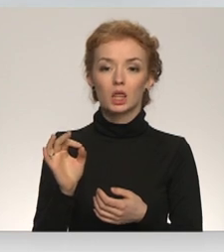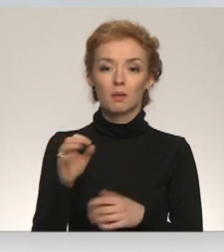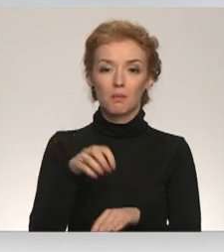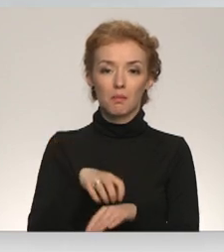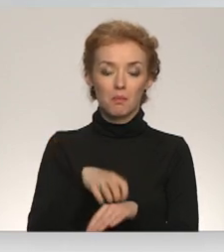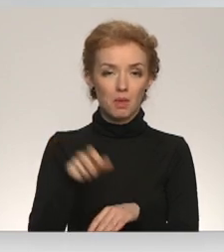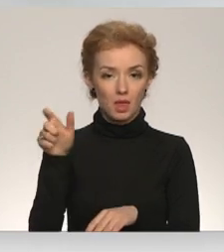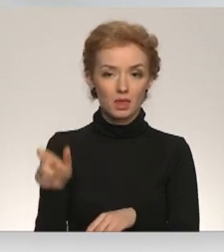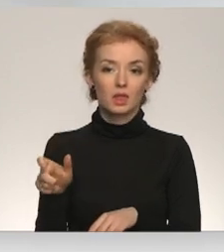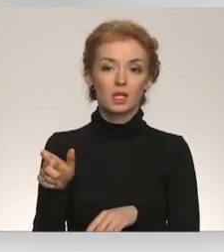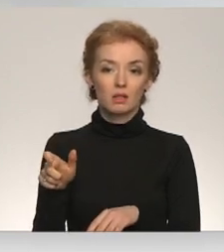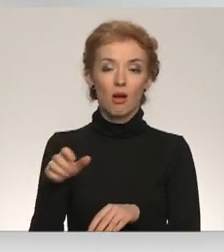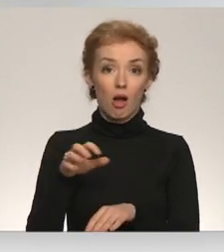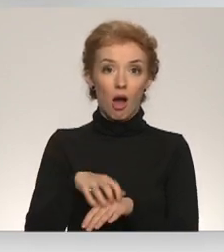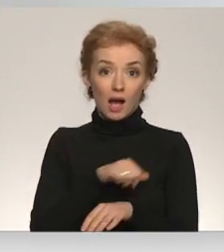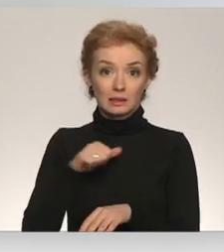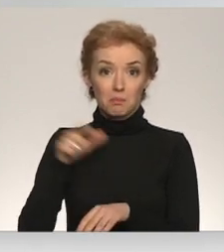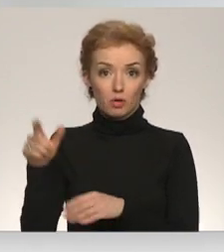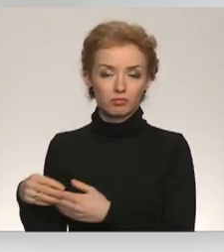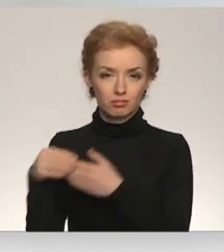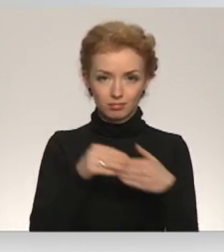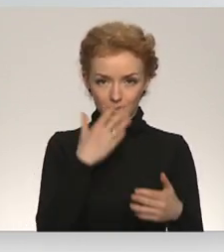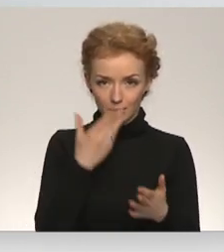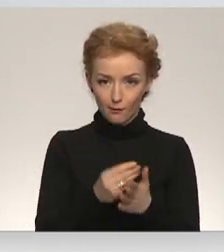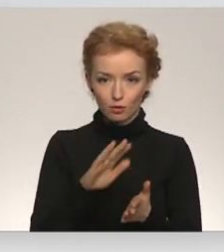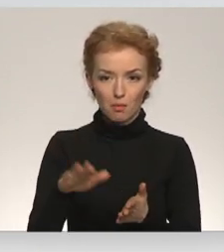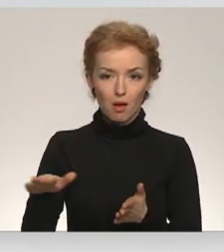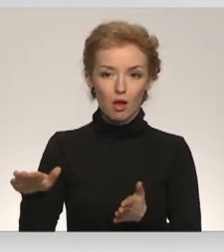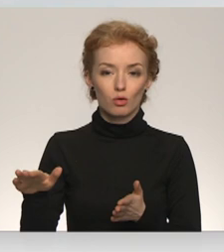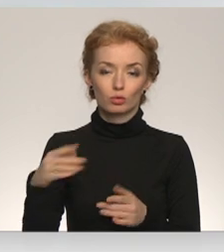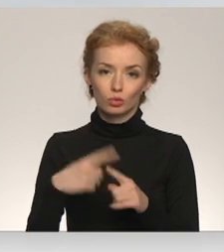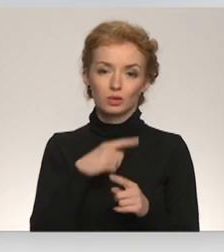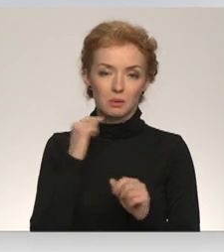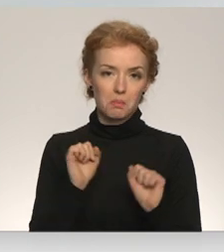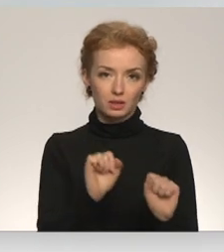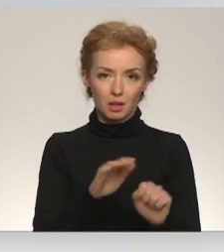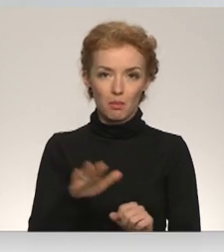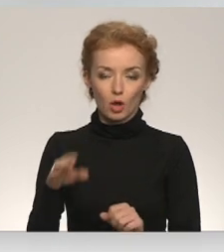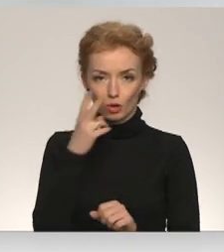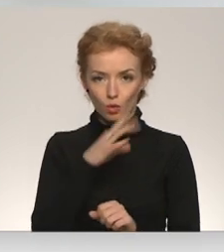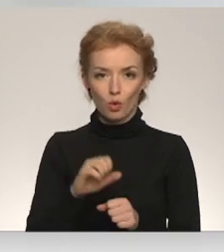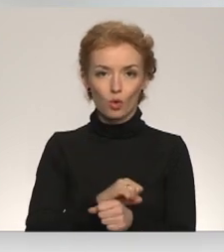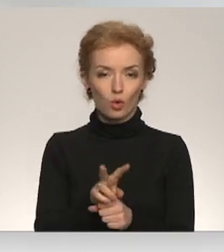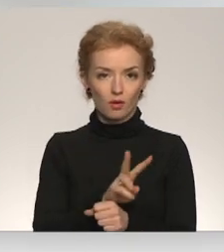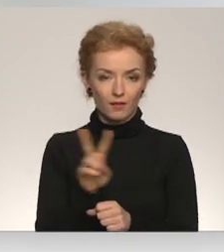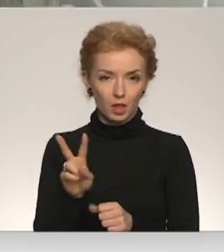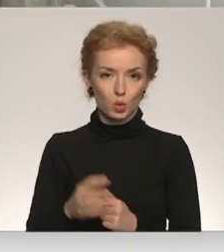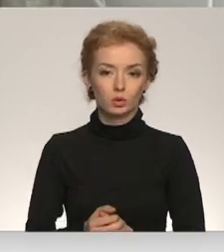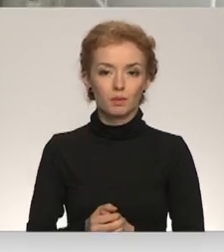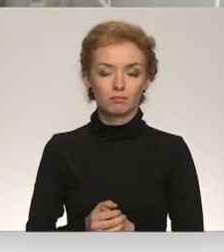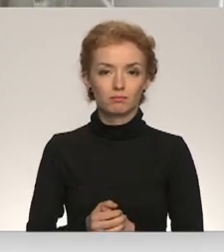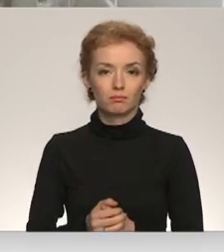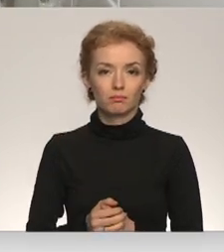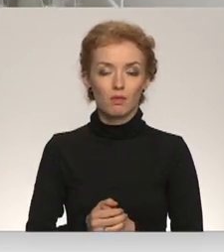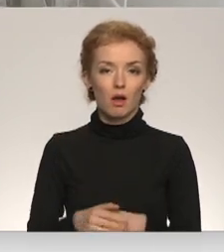mediķi, ārsti atliek vienkārši savus bērnus. Jā. Un grib pasargāt bērnus no vīrusa.